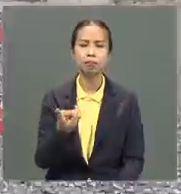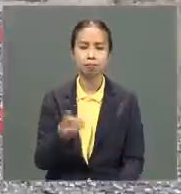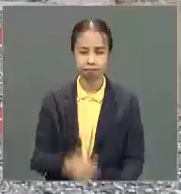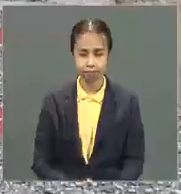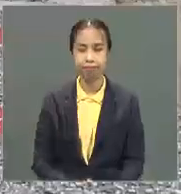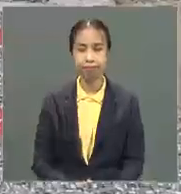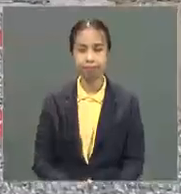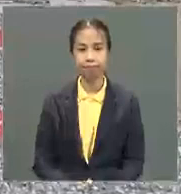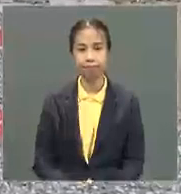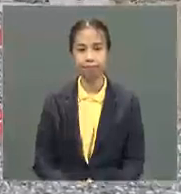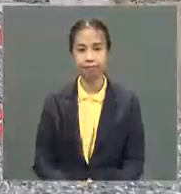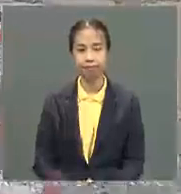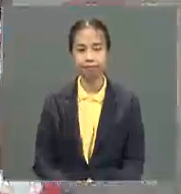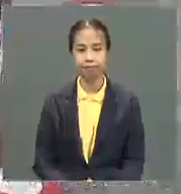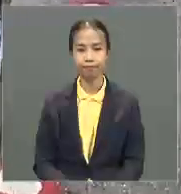าน